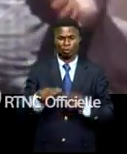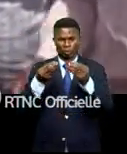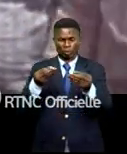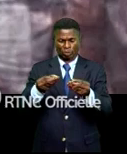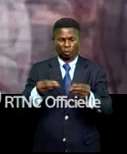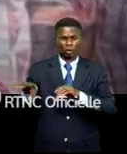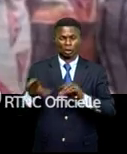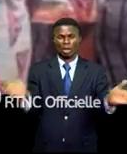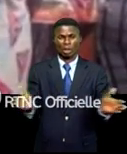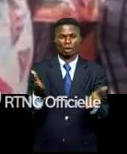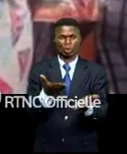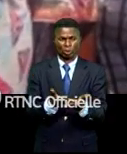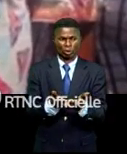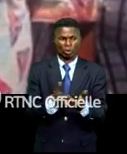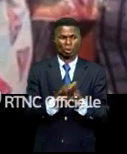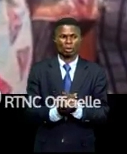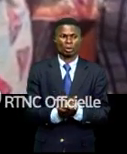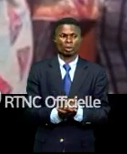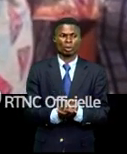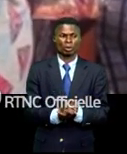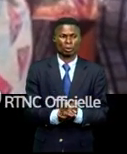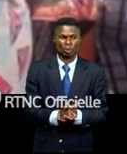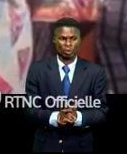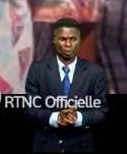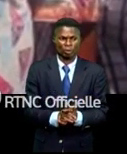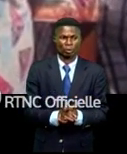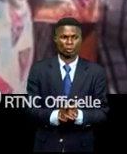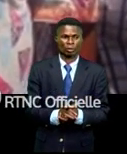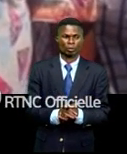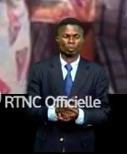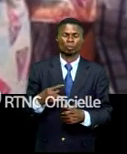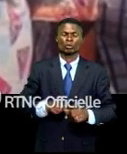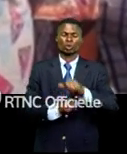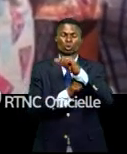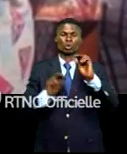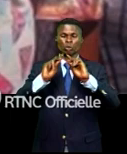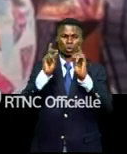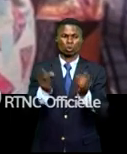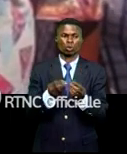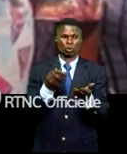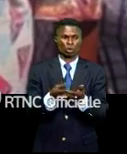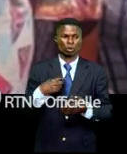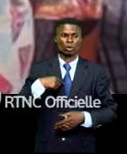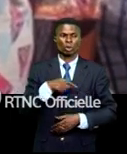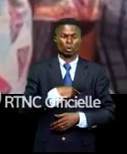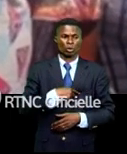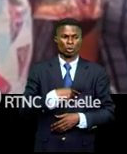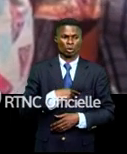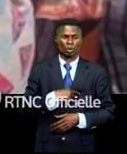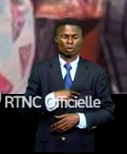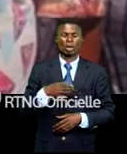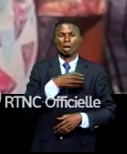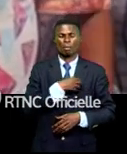la motivation. Éduquer une femme, c'est éduquer toute une nation. Nous ne pouvons pas, nos